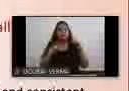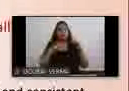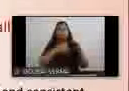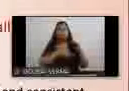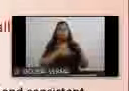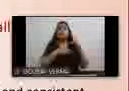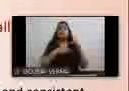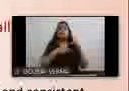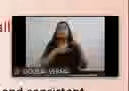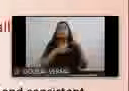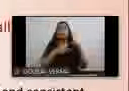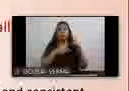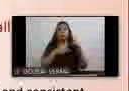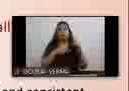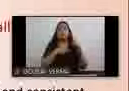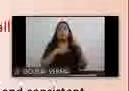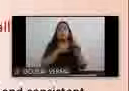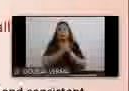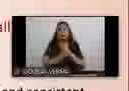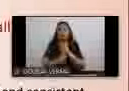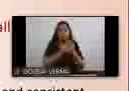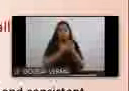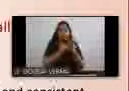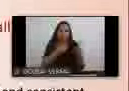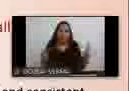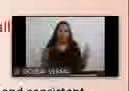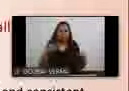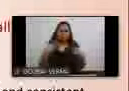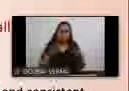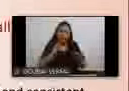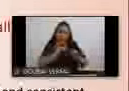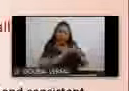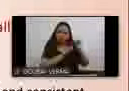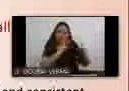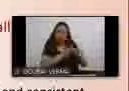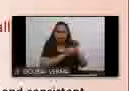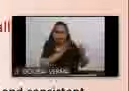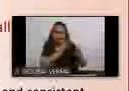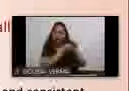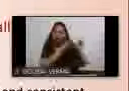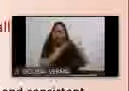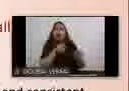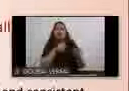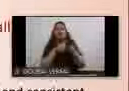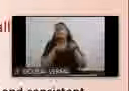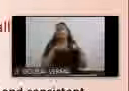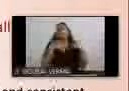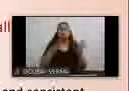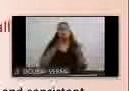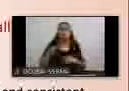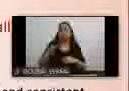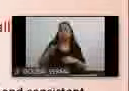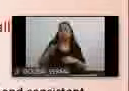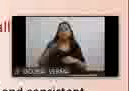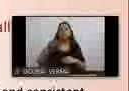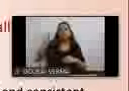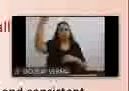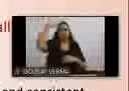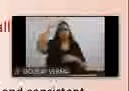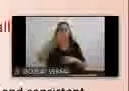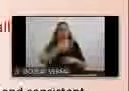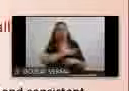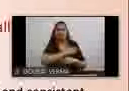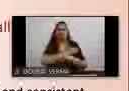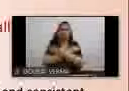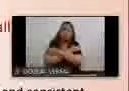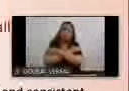smaller skills inherent in that. आप नहाने का example ले लीजिए. In bathing, there are